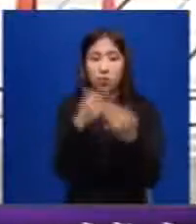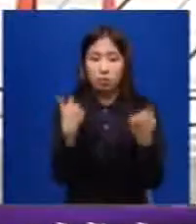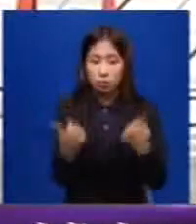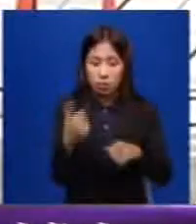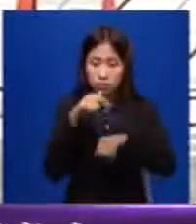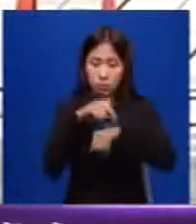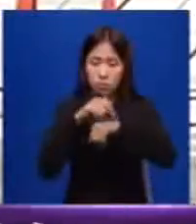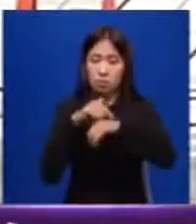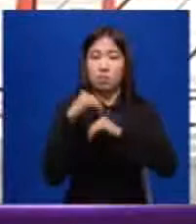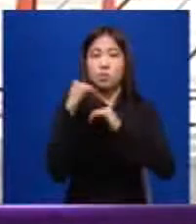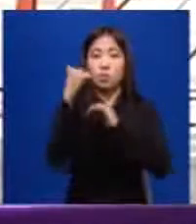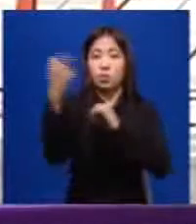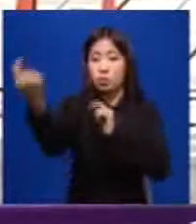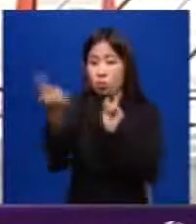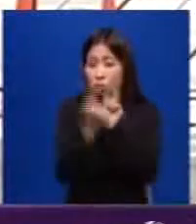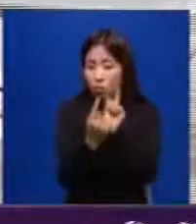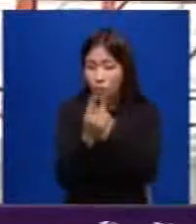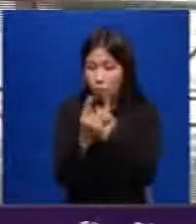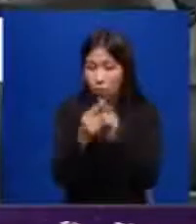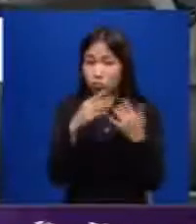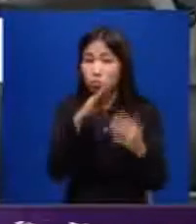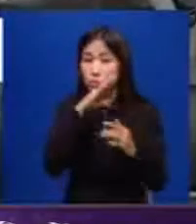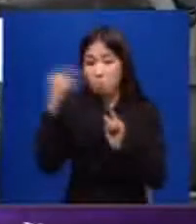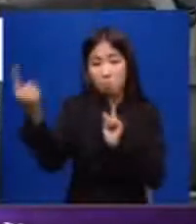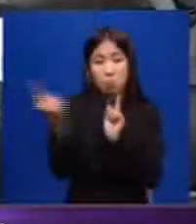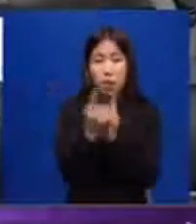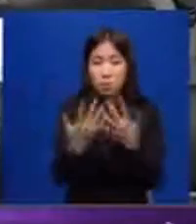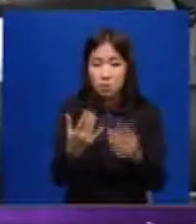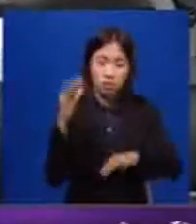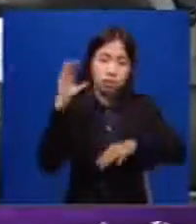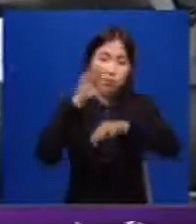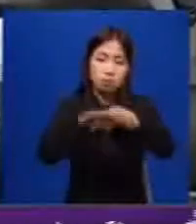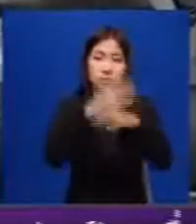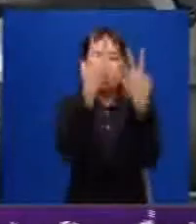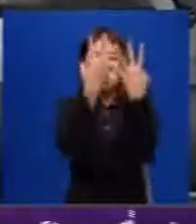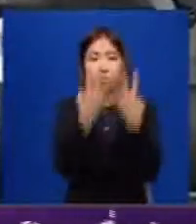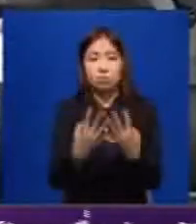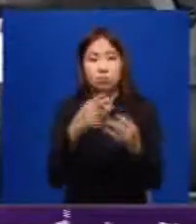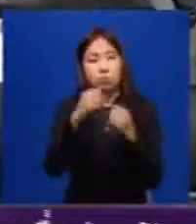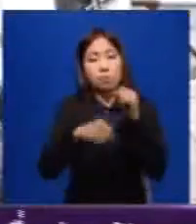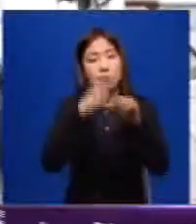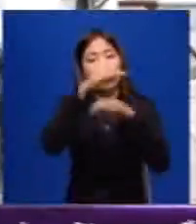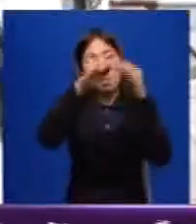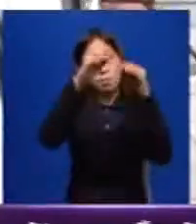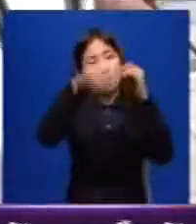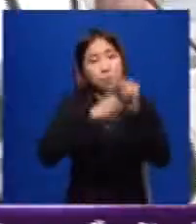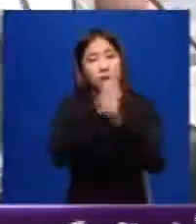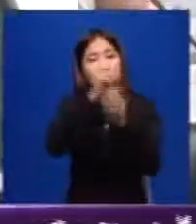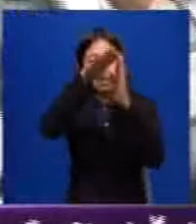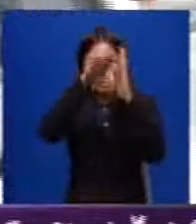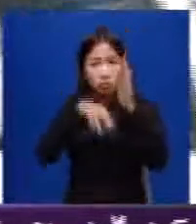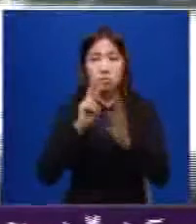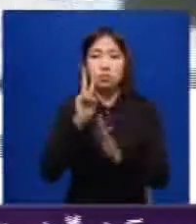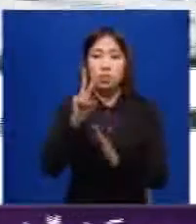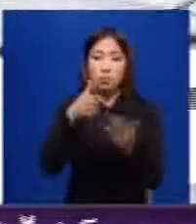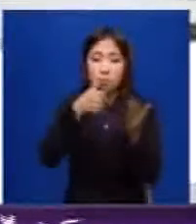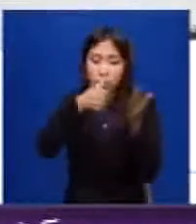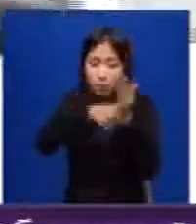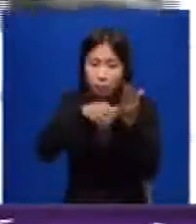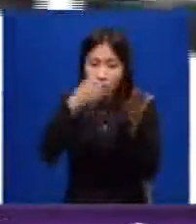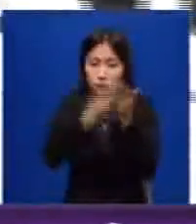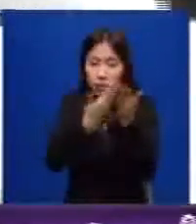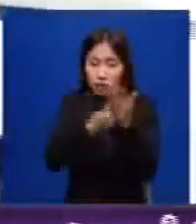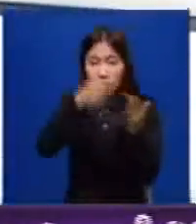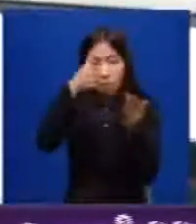าที่กำหนดหากไม่มารายงานตัวจะมีโทษจำคุกไม่เกิน2ปีหรือปรับไม่เกิน 40,000 บาทหรือว่าทั้งจำทั้งปรับค่